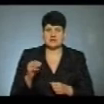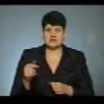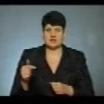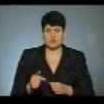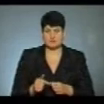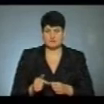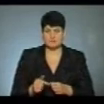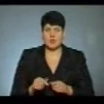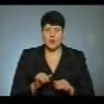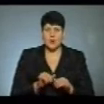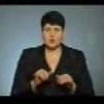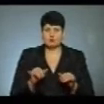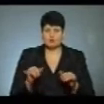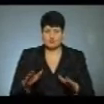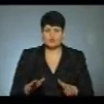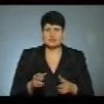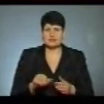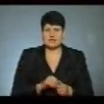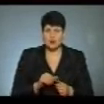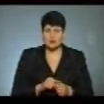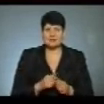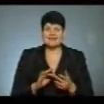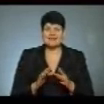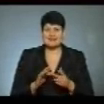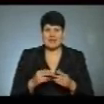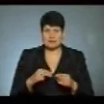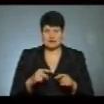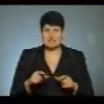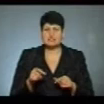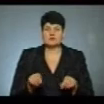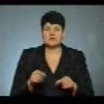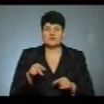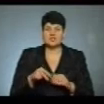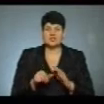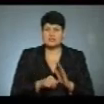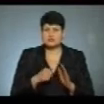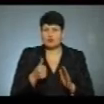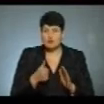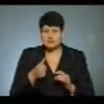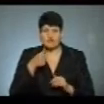гривень. Розповсюджували наркотики через інтернет-магазин, який створили у 2018